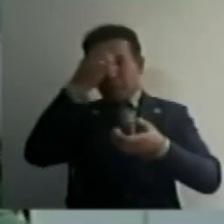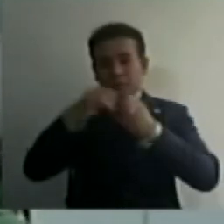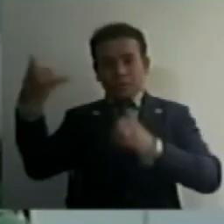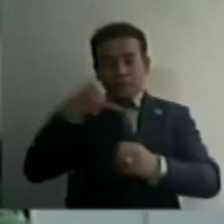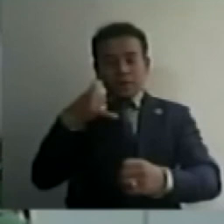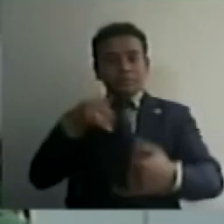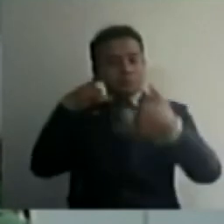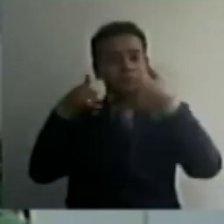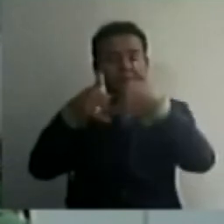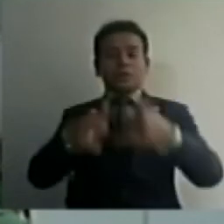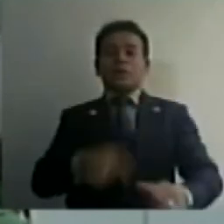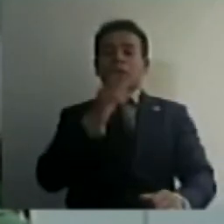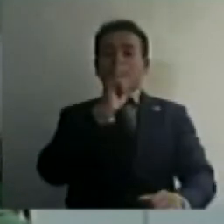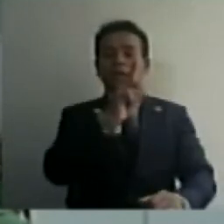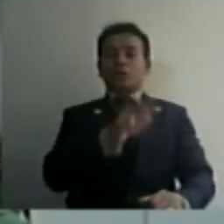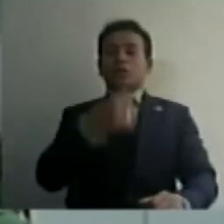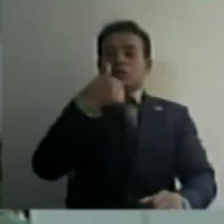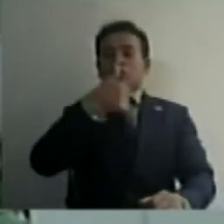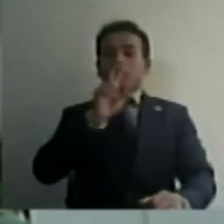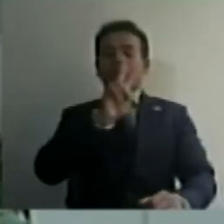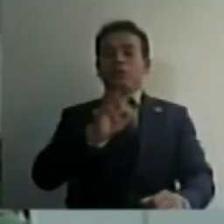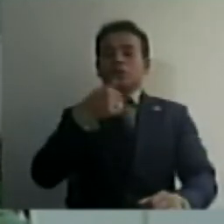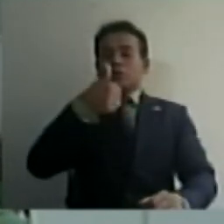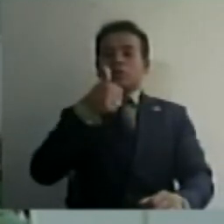1-6263-333 এবং আইইডিসিআর এর